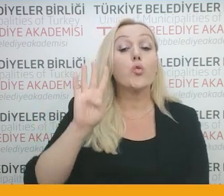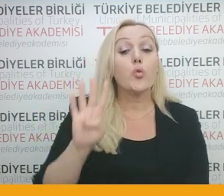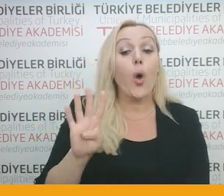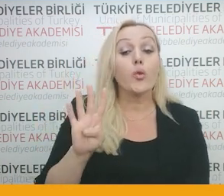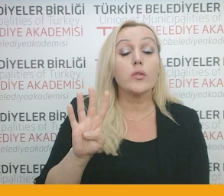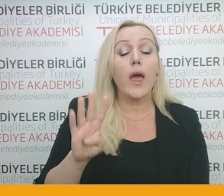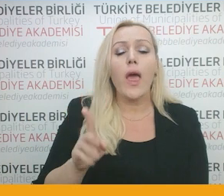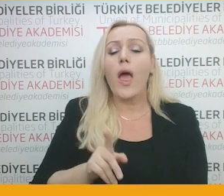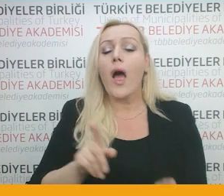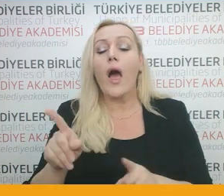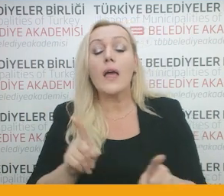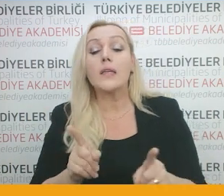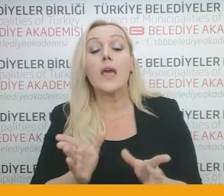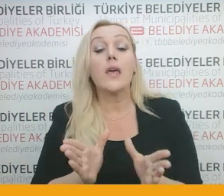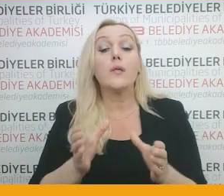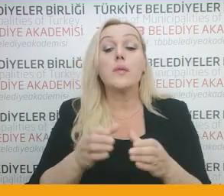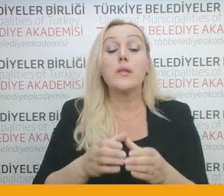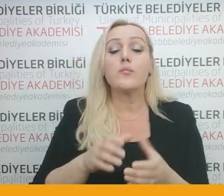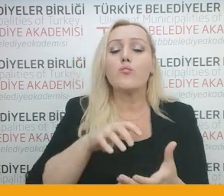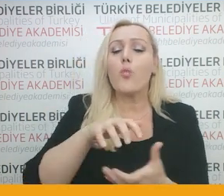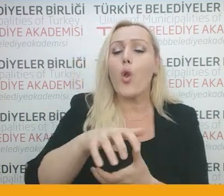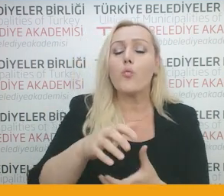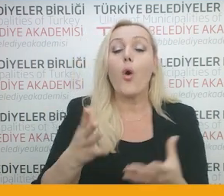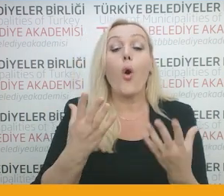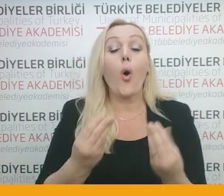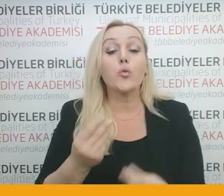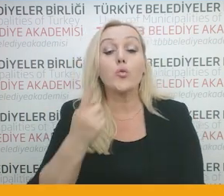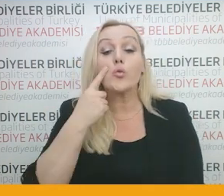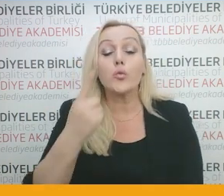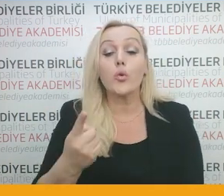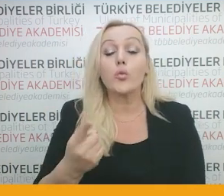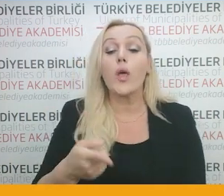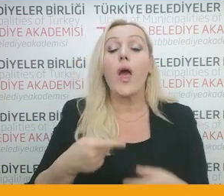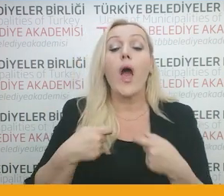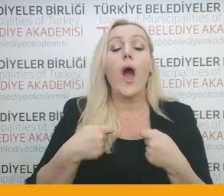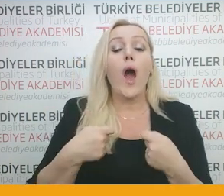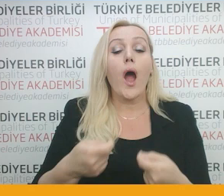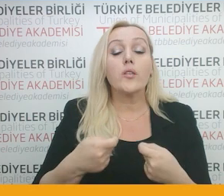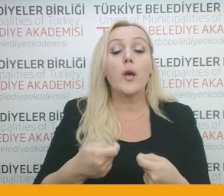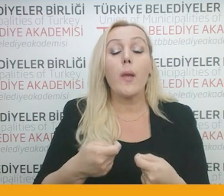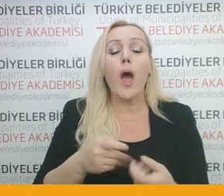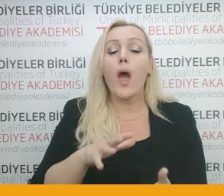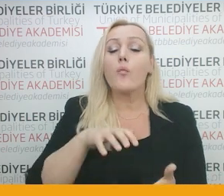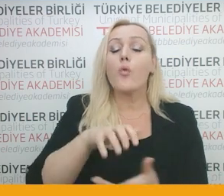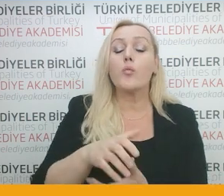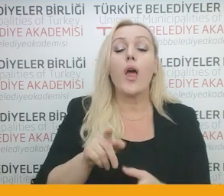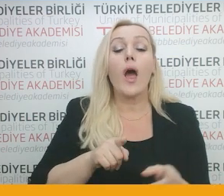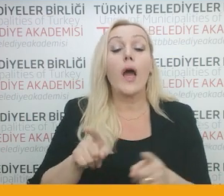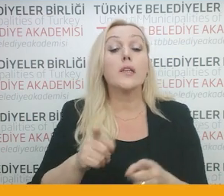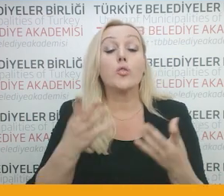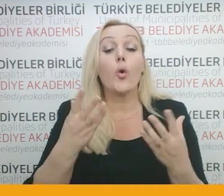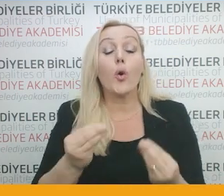arkadaşlar hangi birim olduğunu görüyoruz. Burada yani harcama biriminin hangisi olduğunu kurumsal kodlamadan